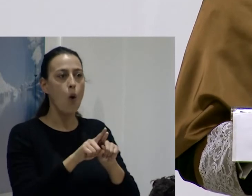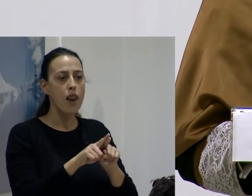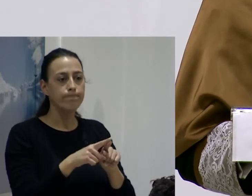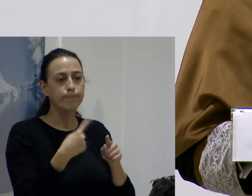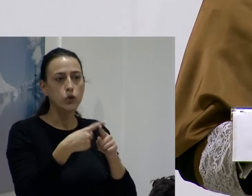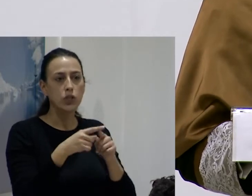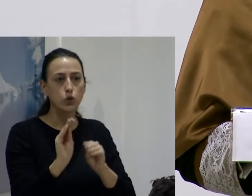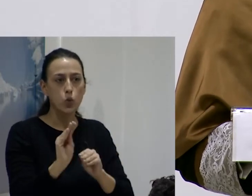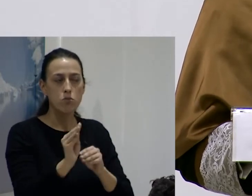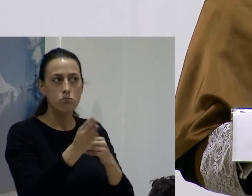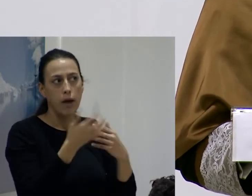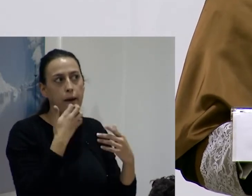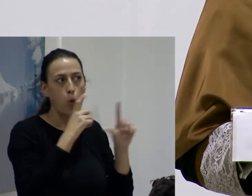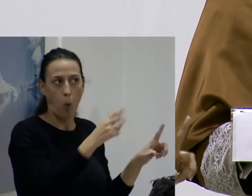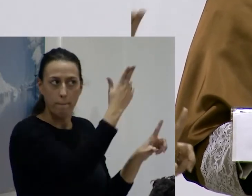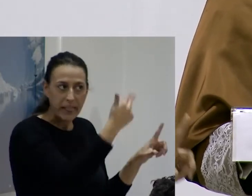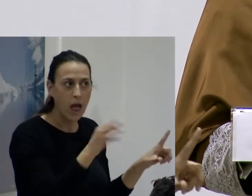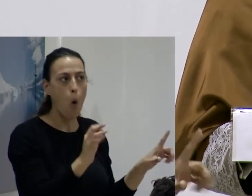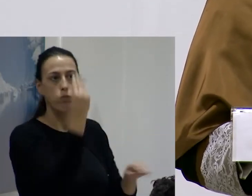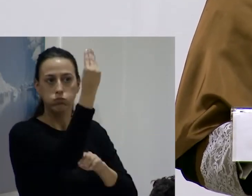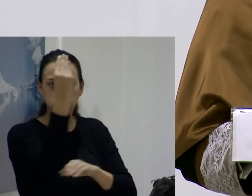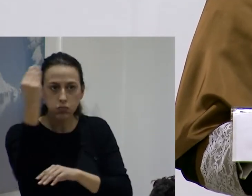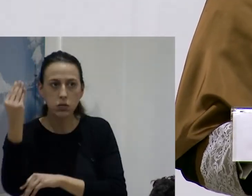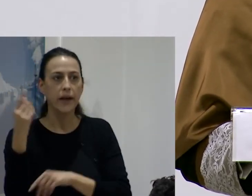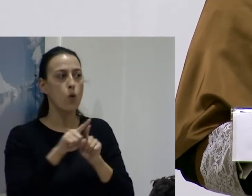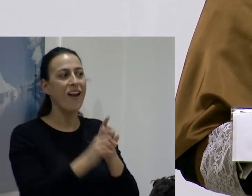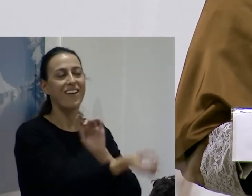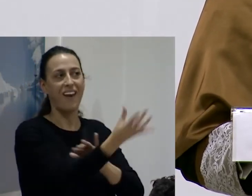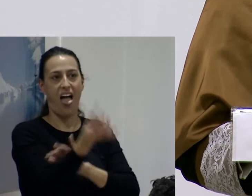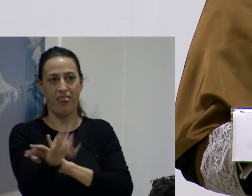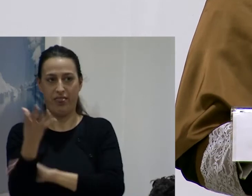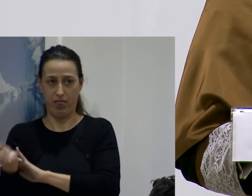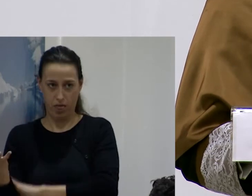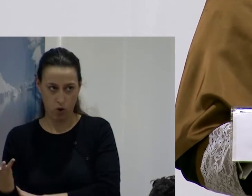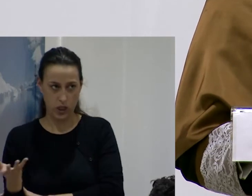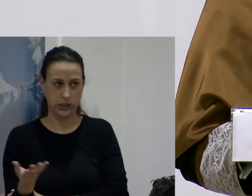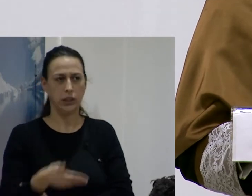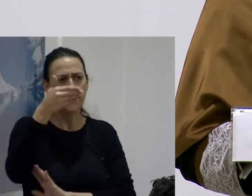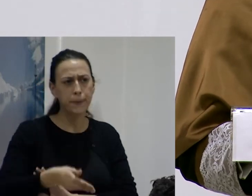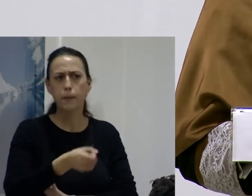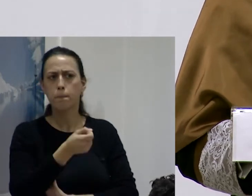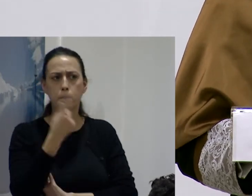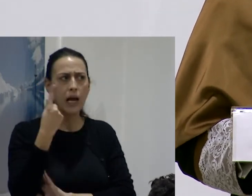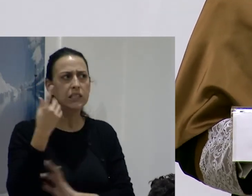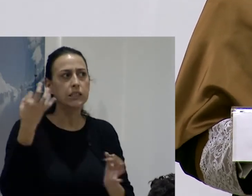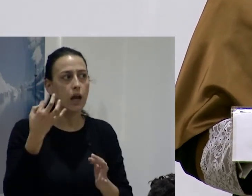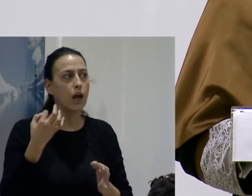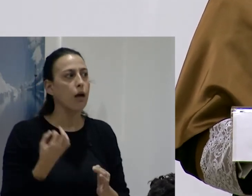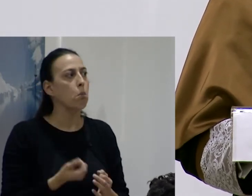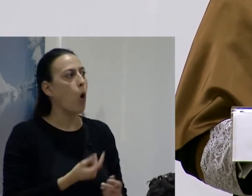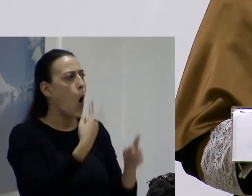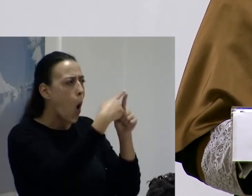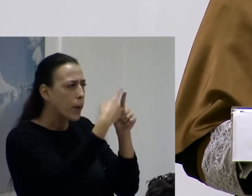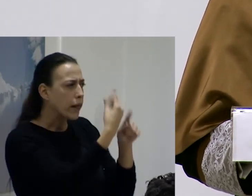Saber d'art és, abans que res, saber d'eixos objectes i saber-ne d'ells